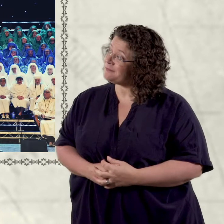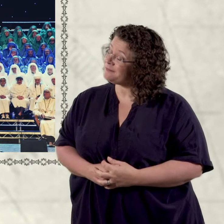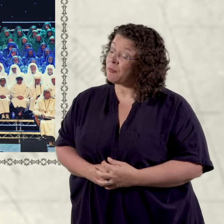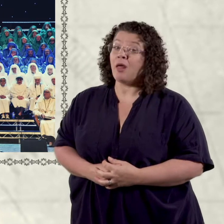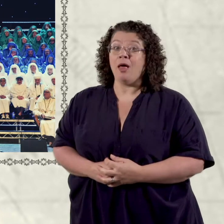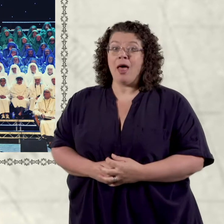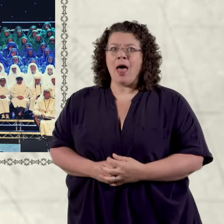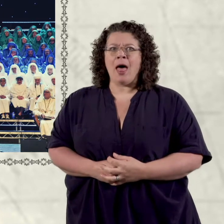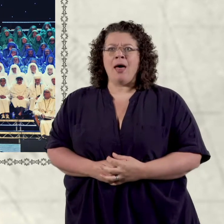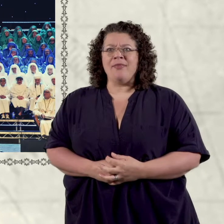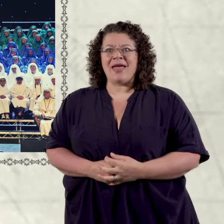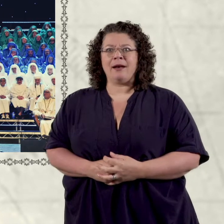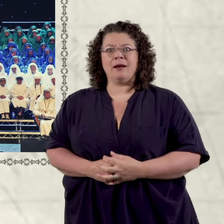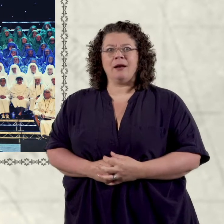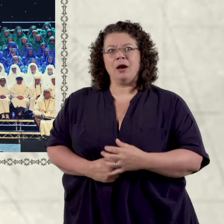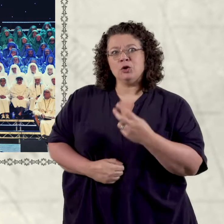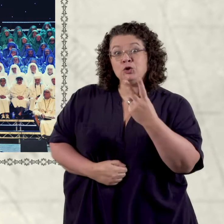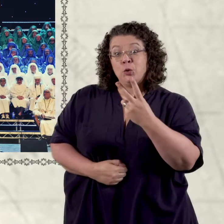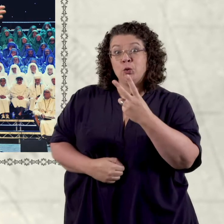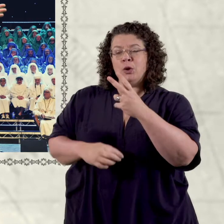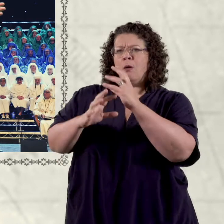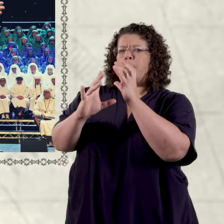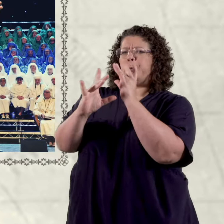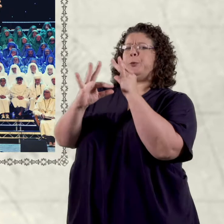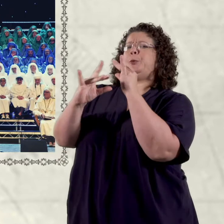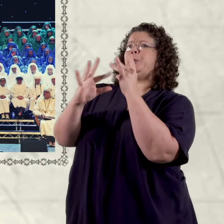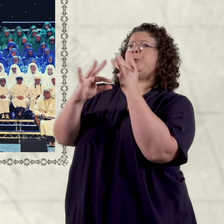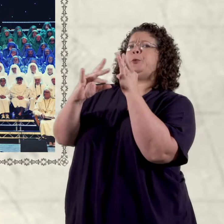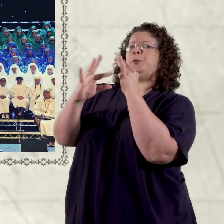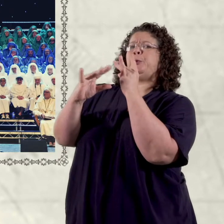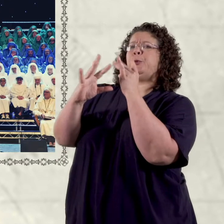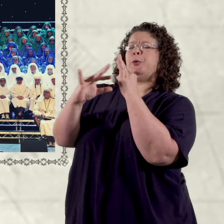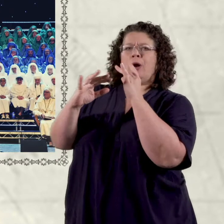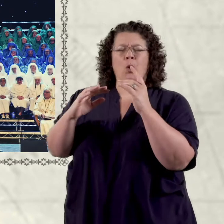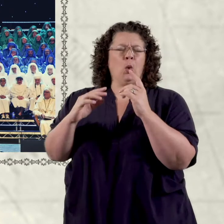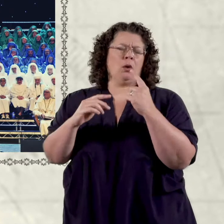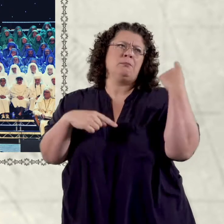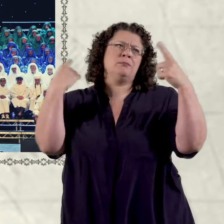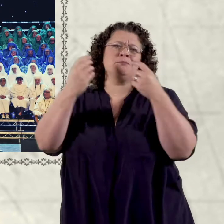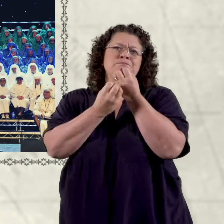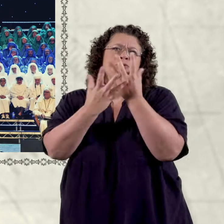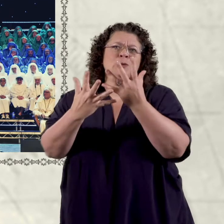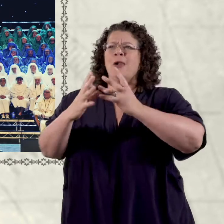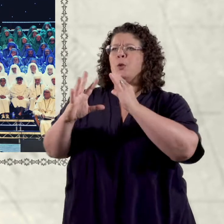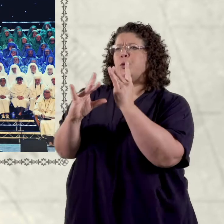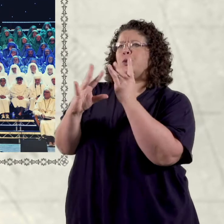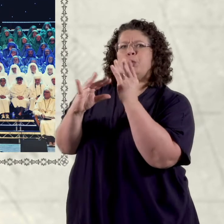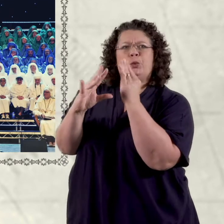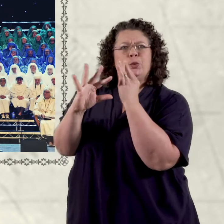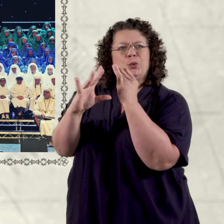yn cyhoeddi y ffug enw buddigol. A wedyn, mae yna